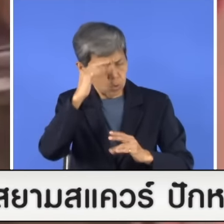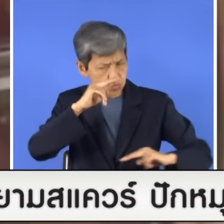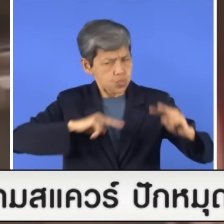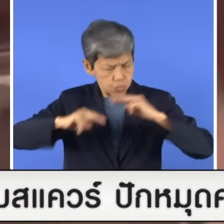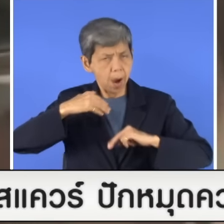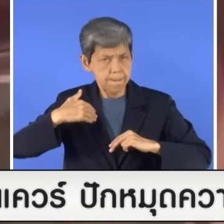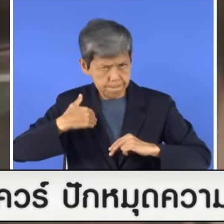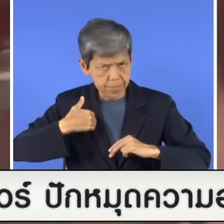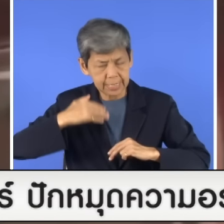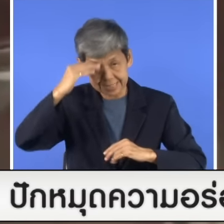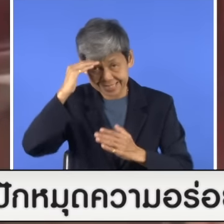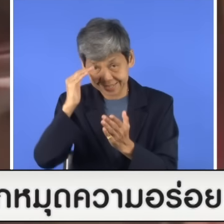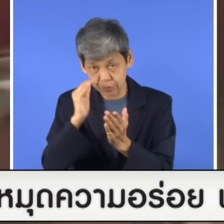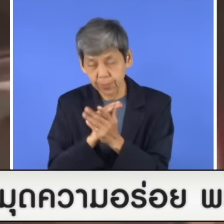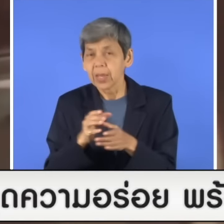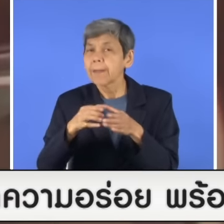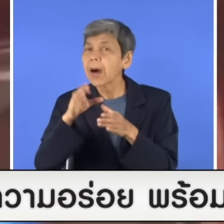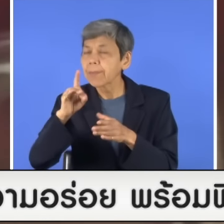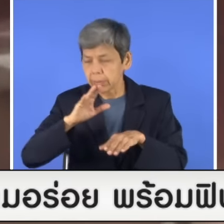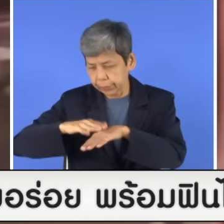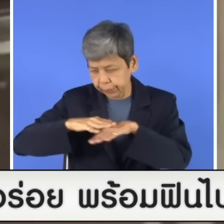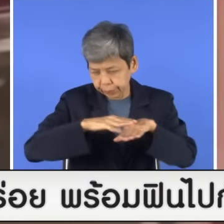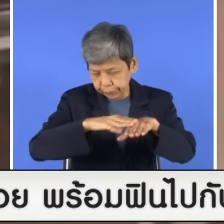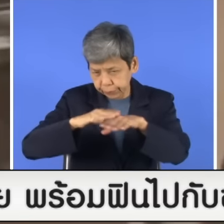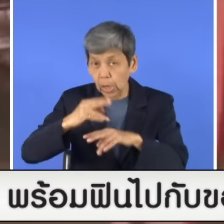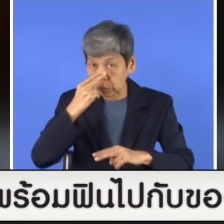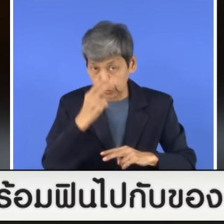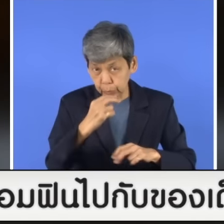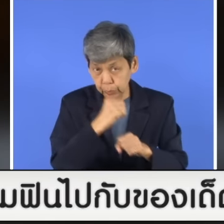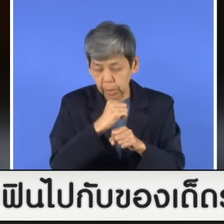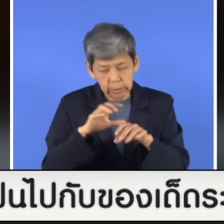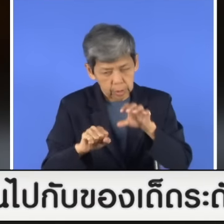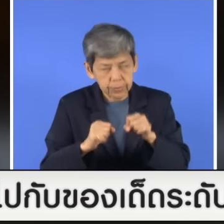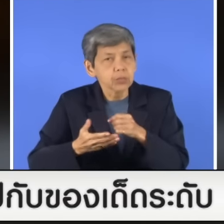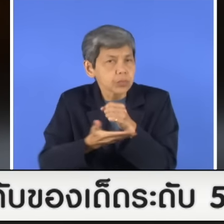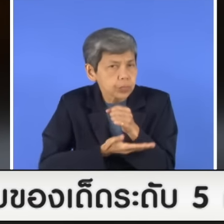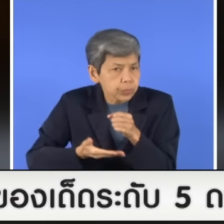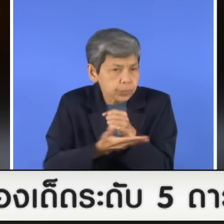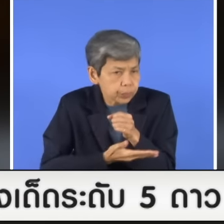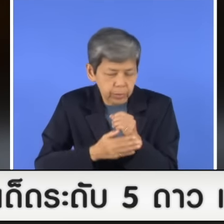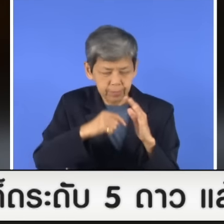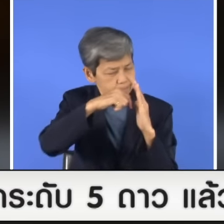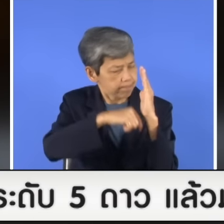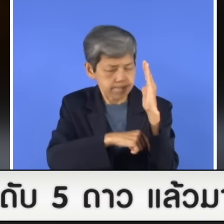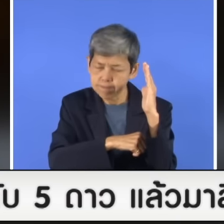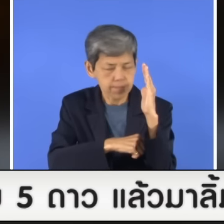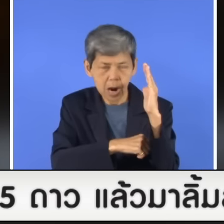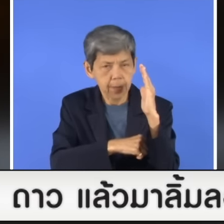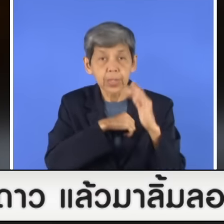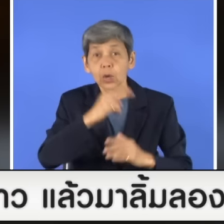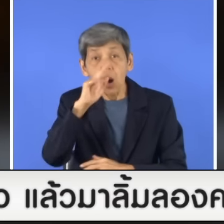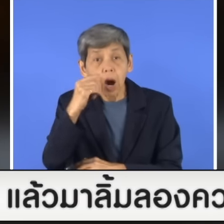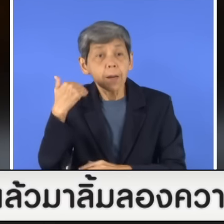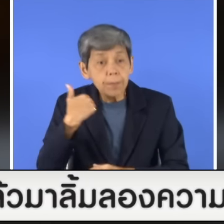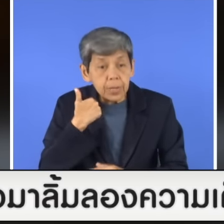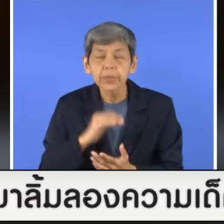ทางผู้บัญชาการตำรวจภูธรภาค8ได้กำชับถึงมาตรการเข้มในการสกัดยาเสพติดไม่ให้ลงมาทางภาคใต้นะครับจะเห็นข่าวว่ามี